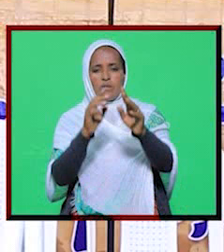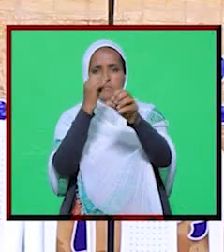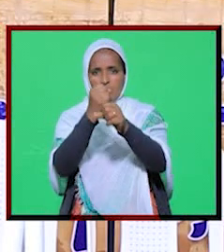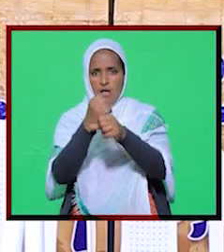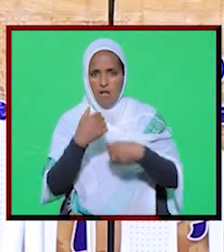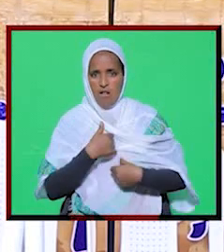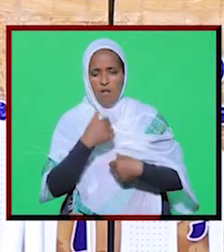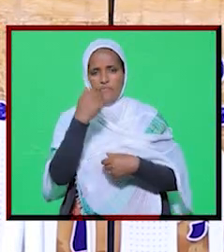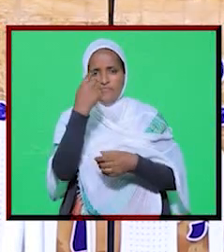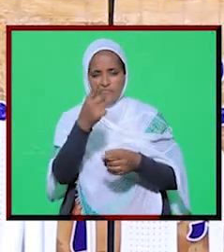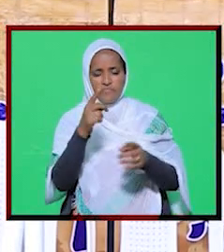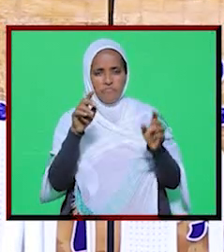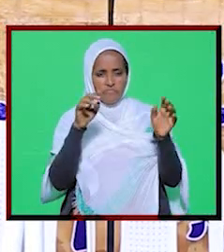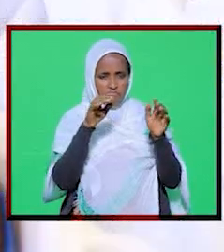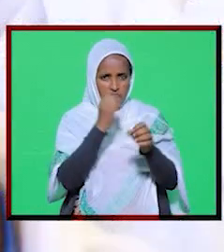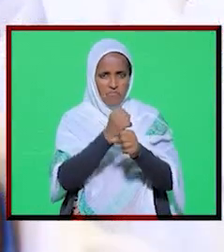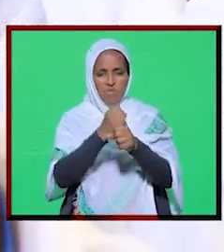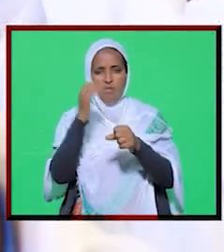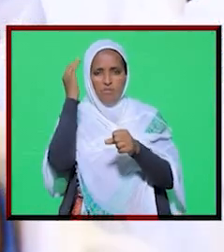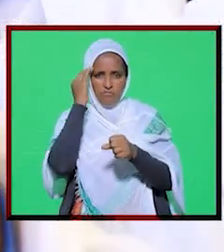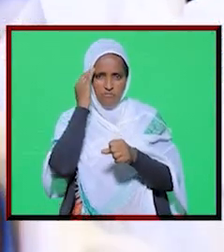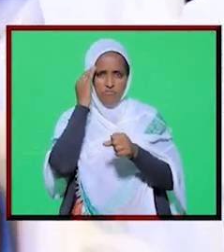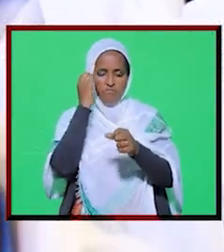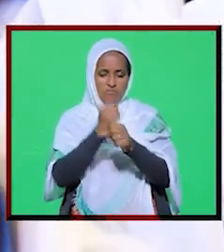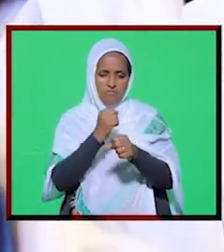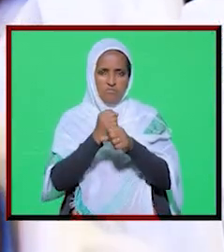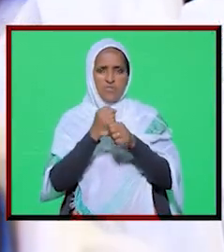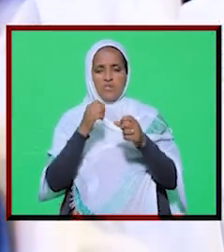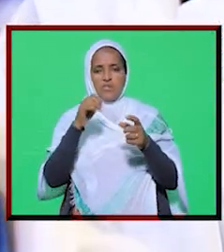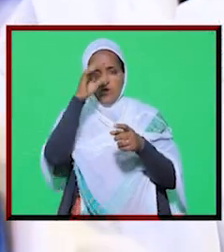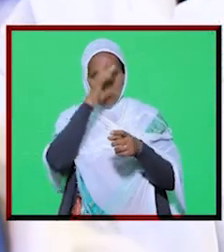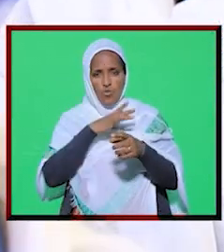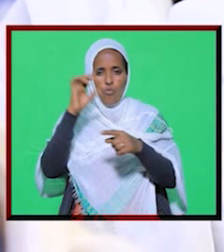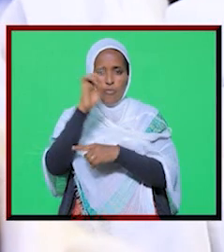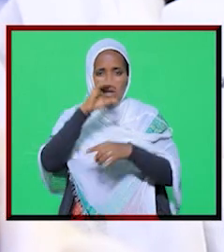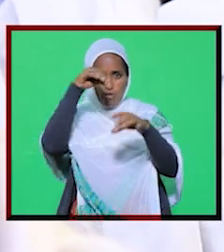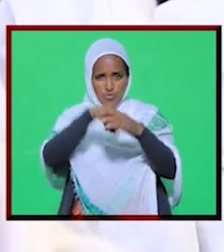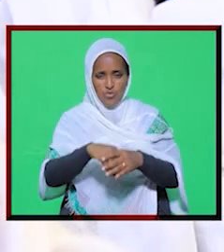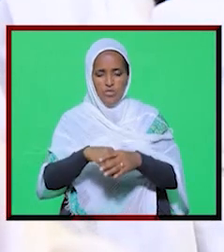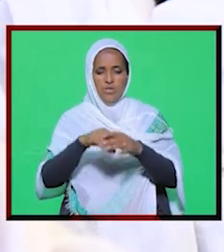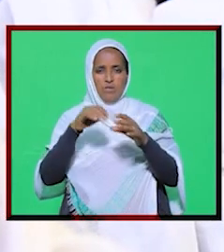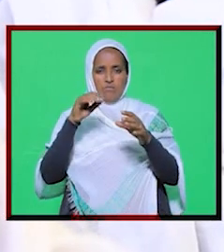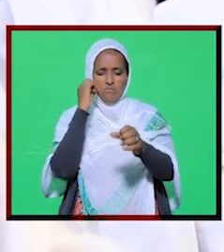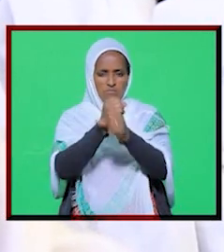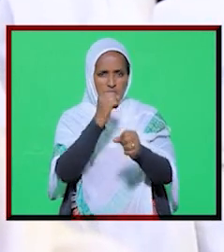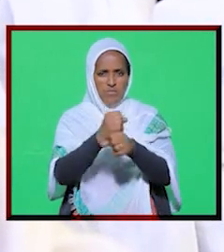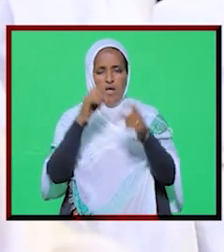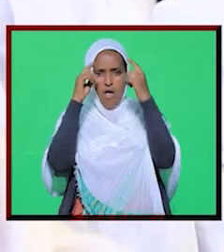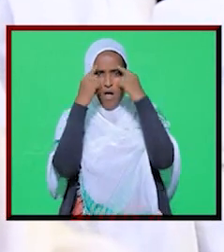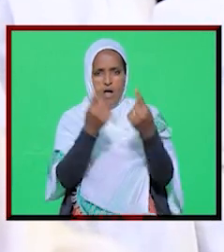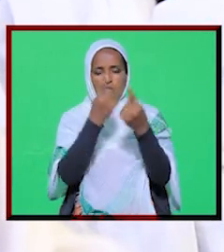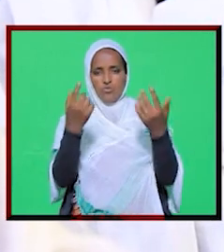ትሰራለች። በሐልዮ በነቢብ በገቢር ይላሉ አባቶቻችን። ሰው በቀን ውስጥ በግብር የሚሰራቸው ኃጢአቶች